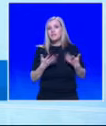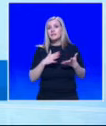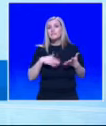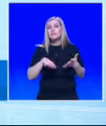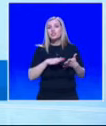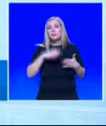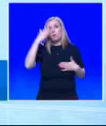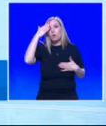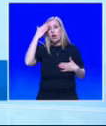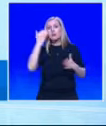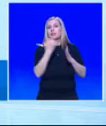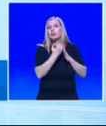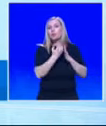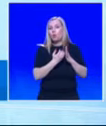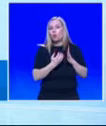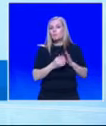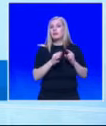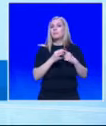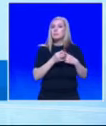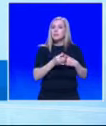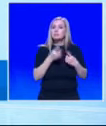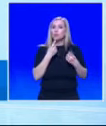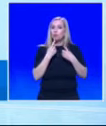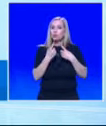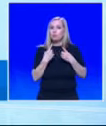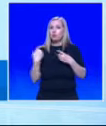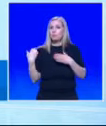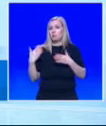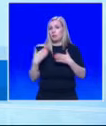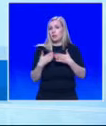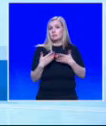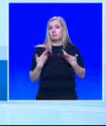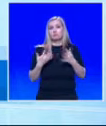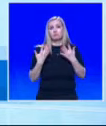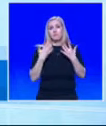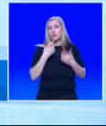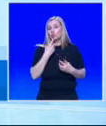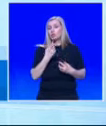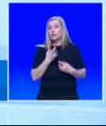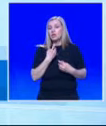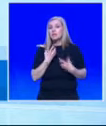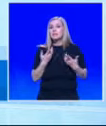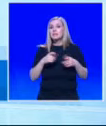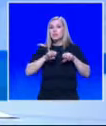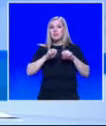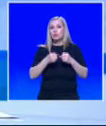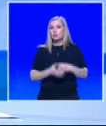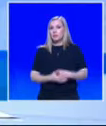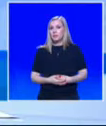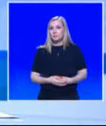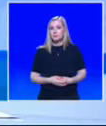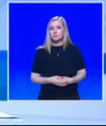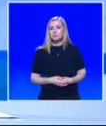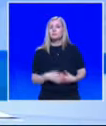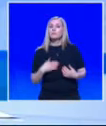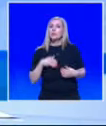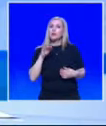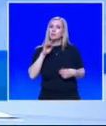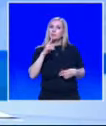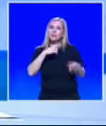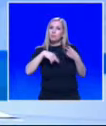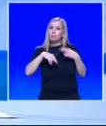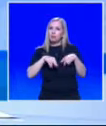всичките морални норми, принципи, за които говориха последните 10 години, всъщност са нарушени. Ще бъде проверена тази